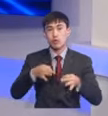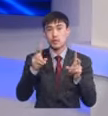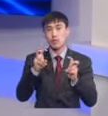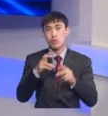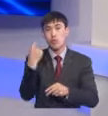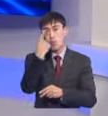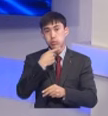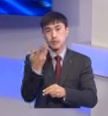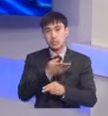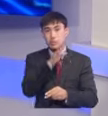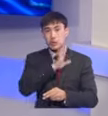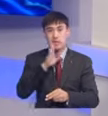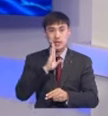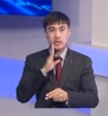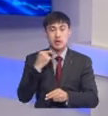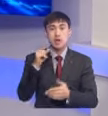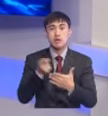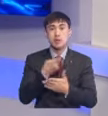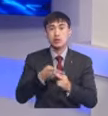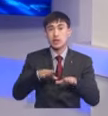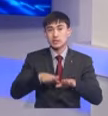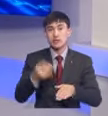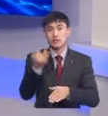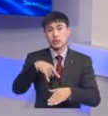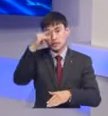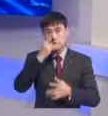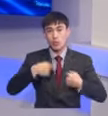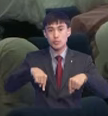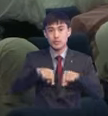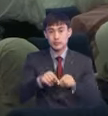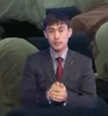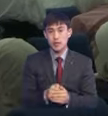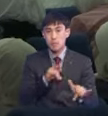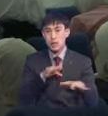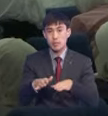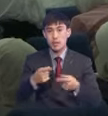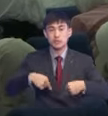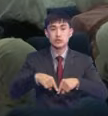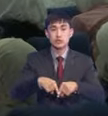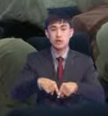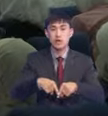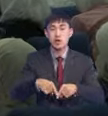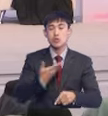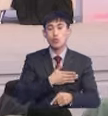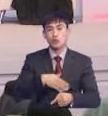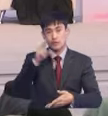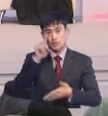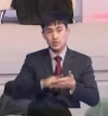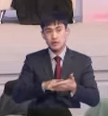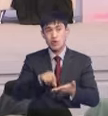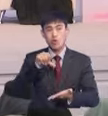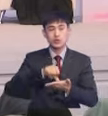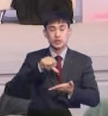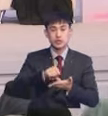тему «Облик наших матерей, имя которых осталось в истории казахского общества». В мероприятии, организованном представителями духовенства,